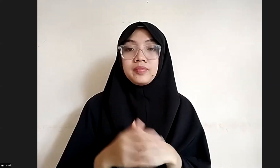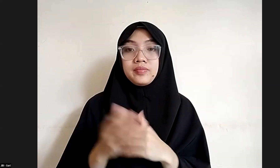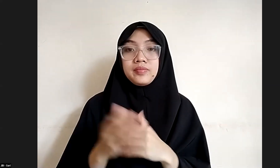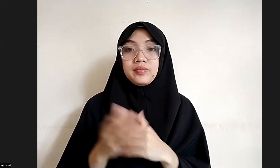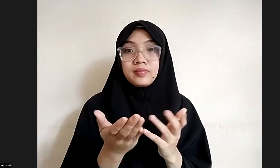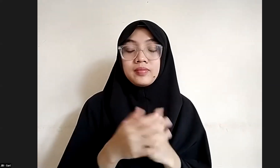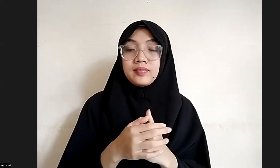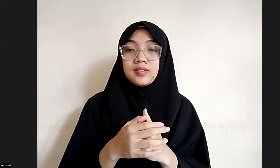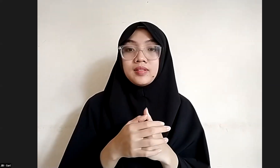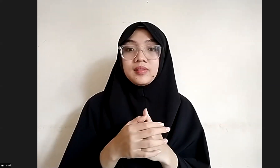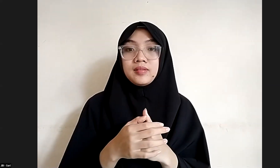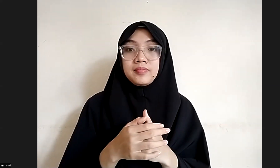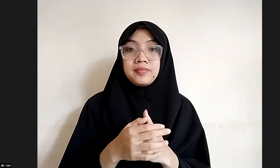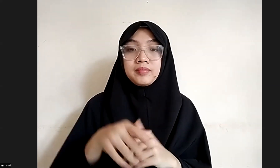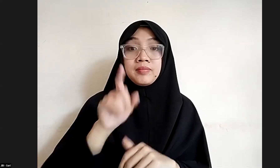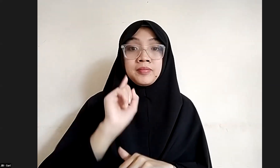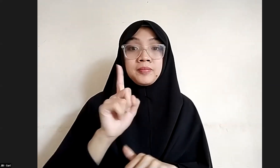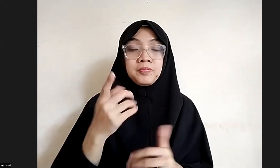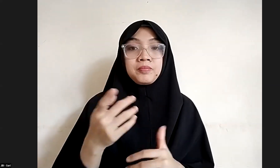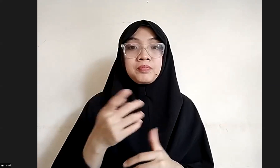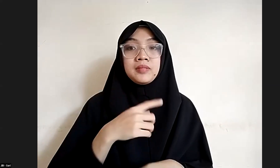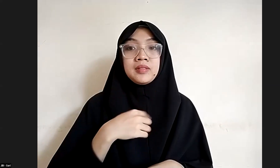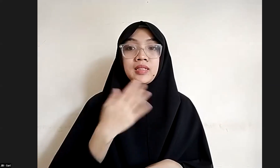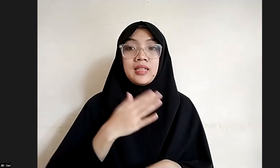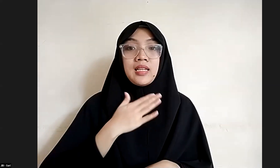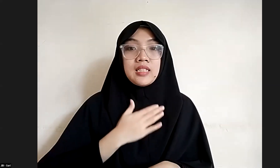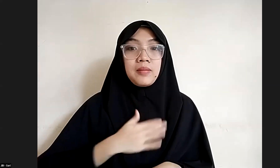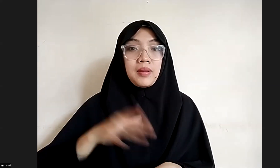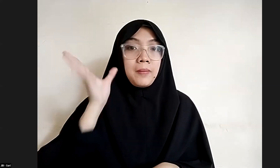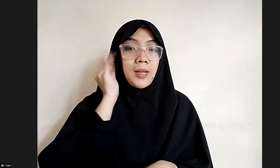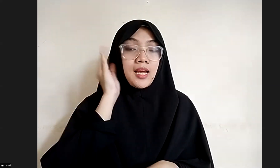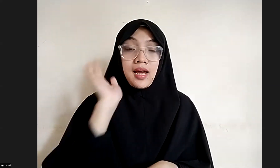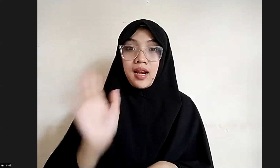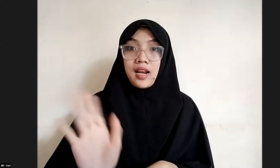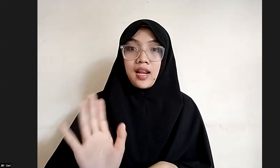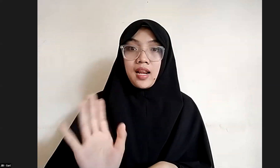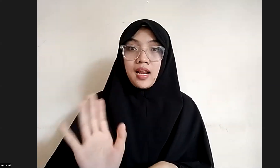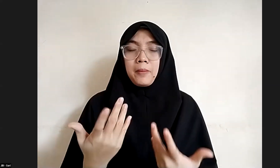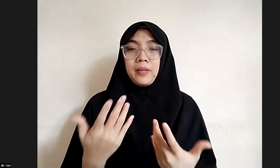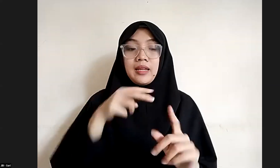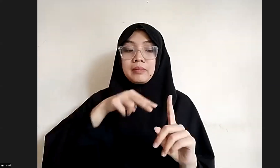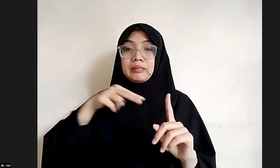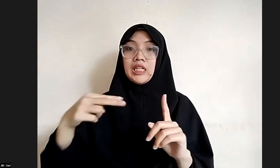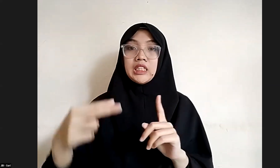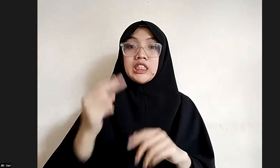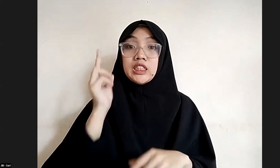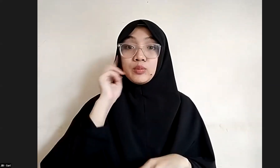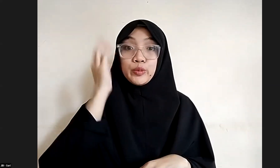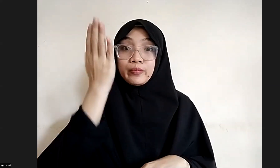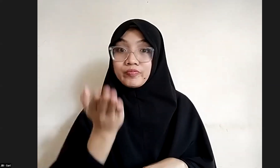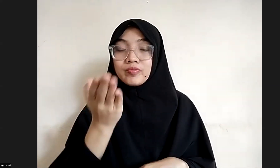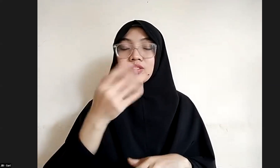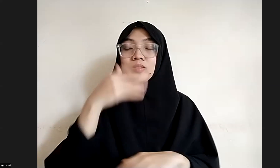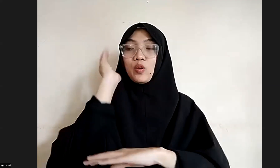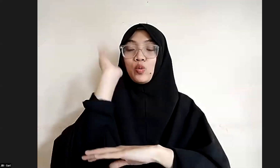berikan kepada beliau, karena kita sudah tidak sabar untuk mendengarkan apa yang menjadi pandangan-pandangan beliau di webinar